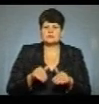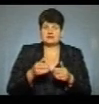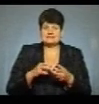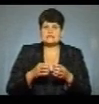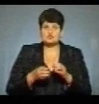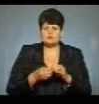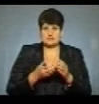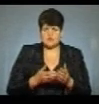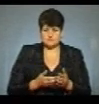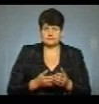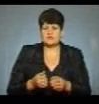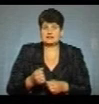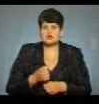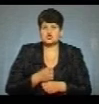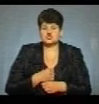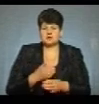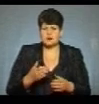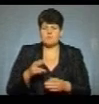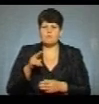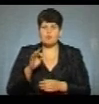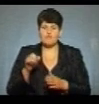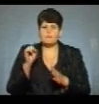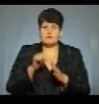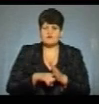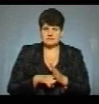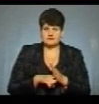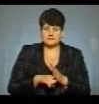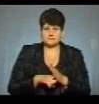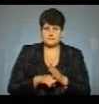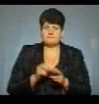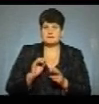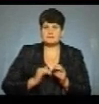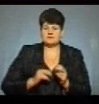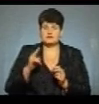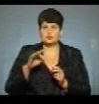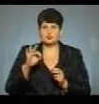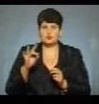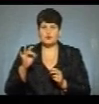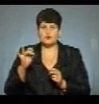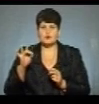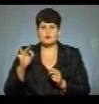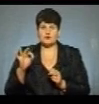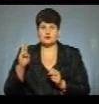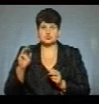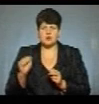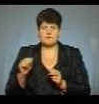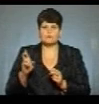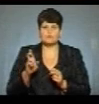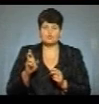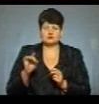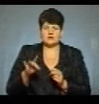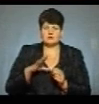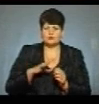результат. На жаль, по вбивствах підприємця Дороша з Бучича, яке було